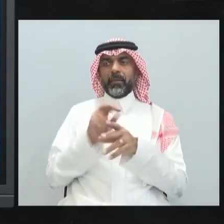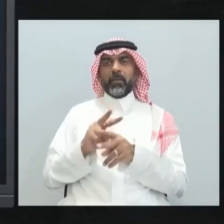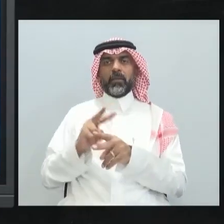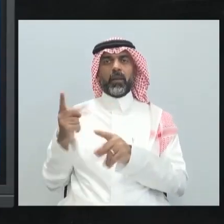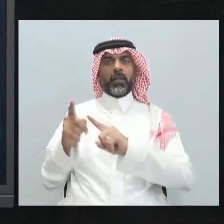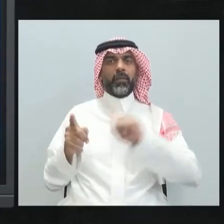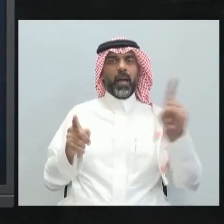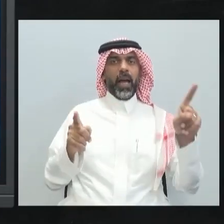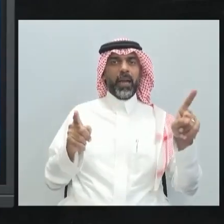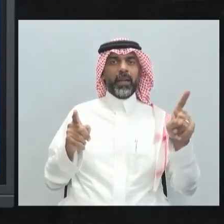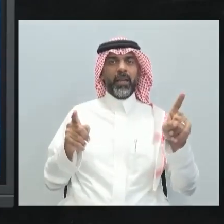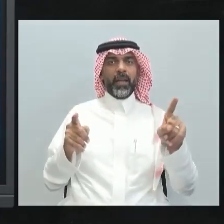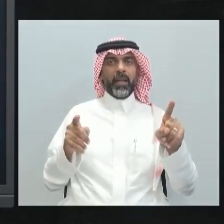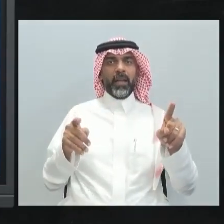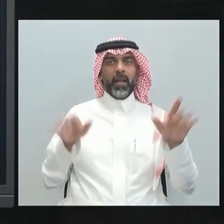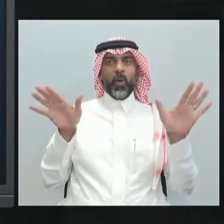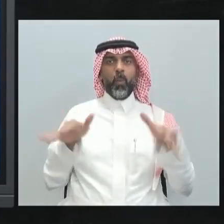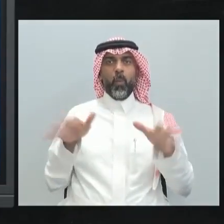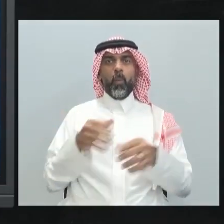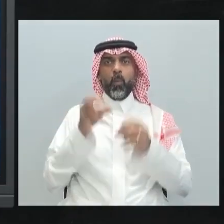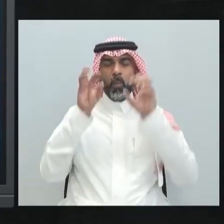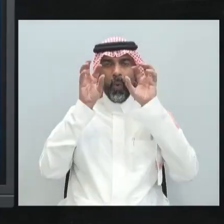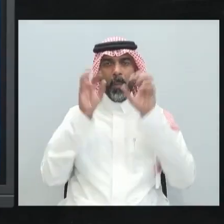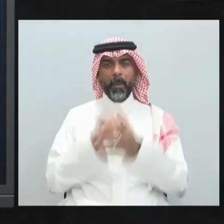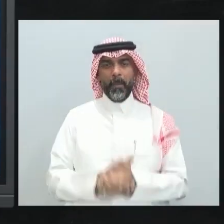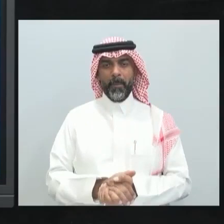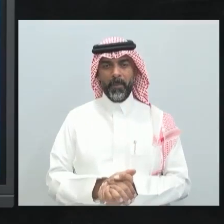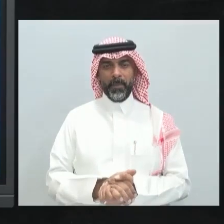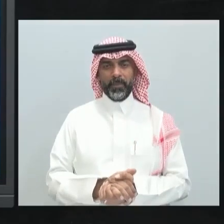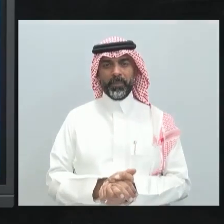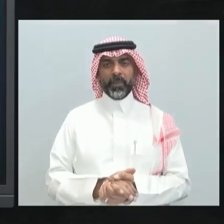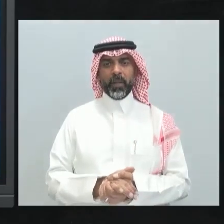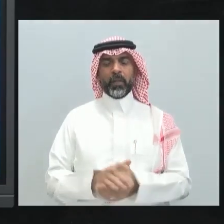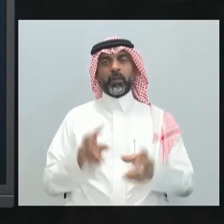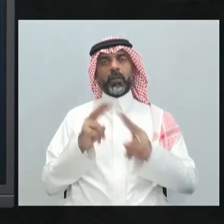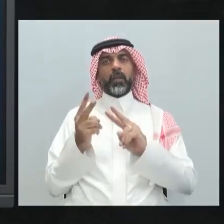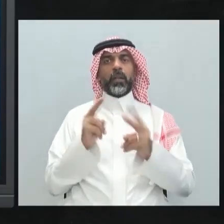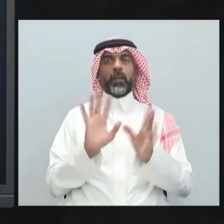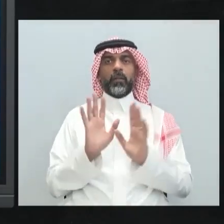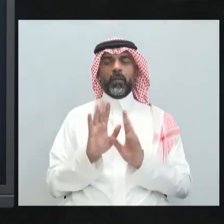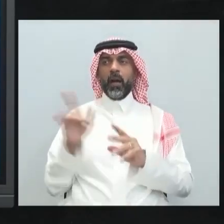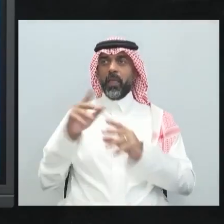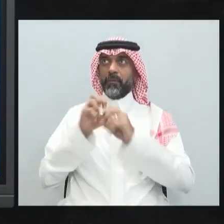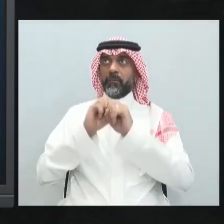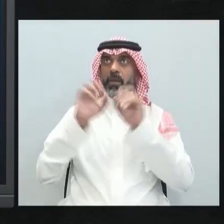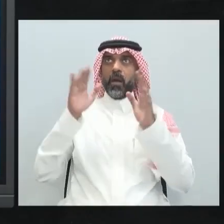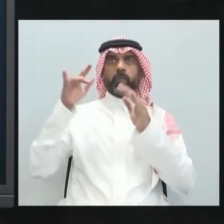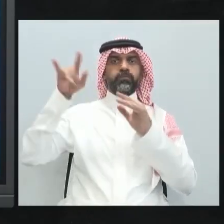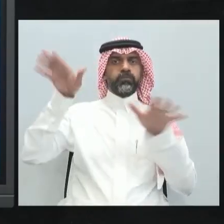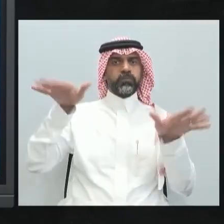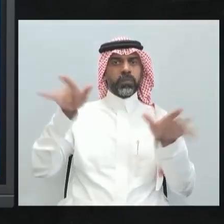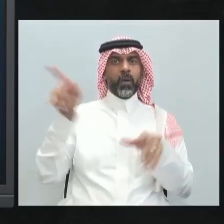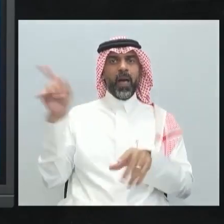البوم كون الصقر يعيش بالنهار بينما البوم لها معيشه ليليه هنا الادوار تباينت هنا الادوار اختلفت